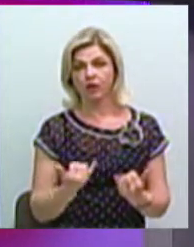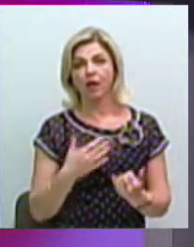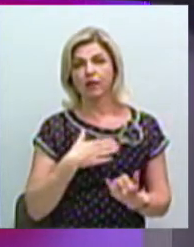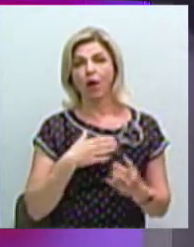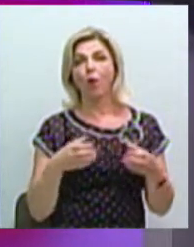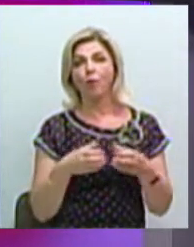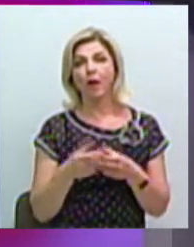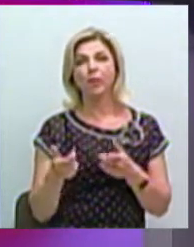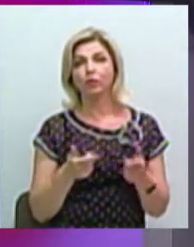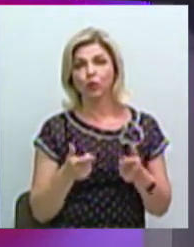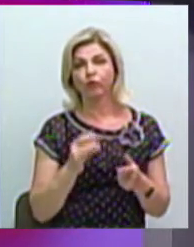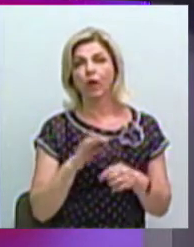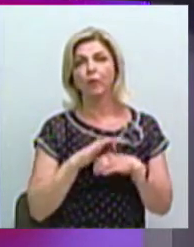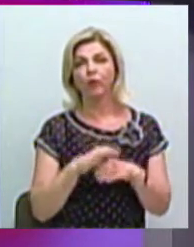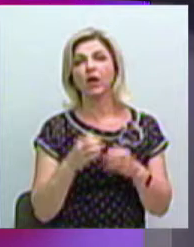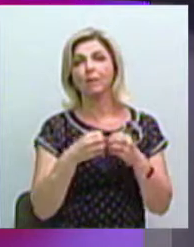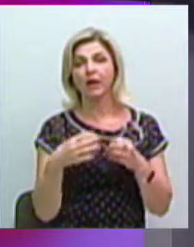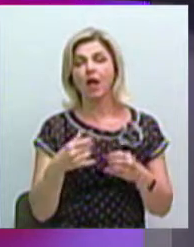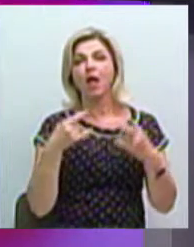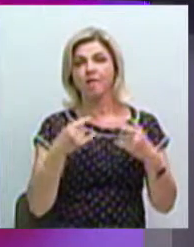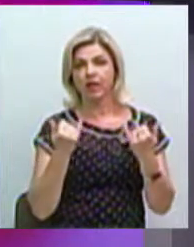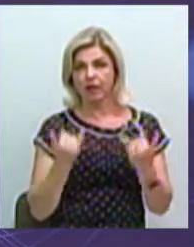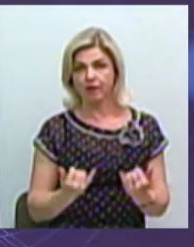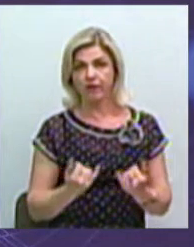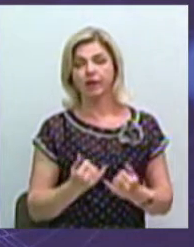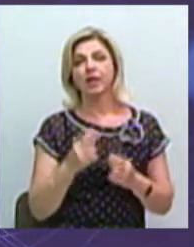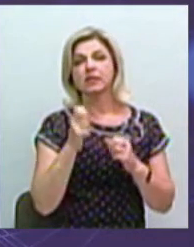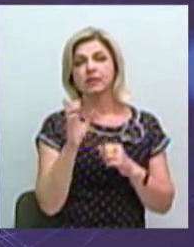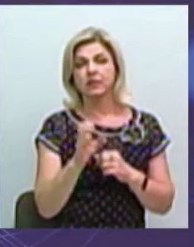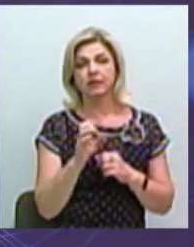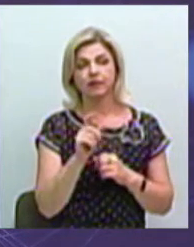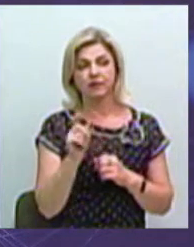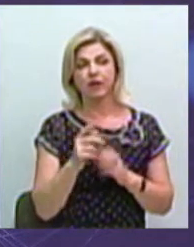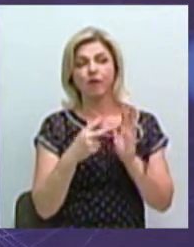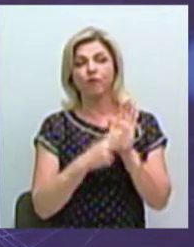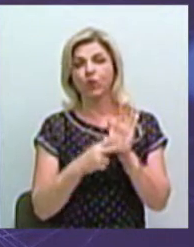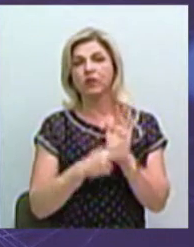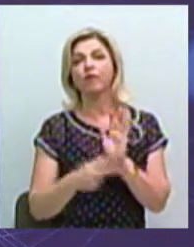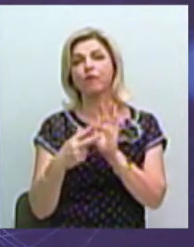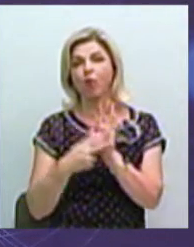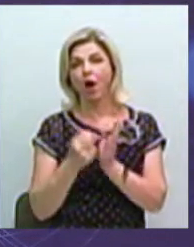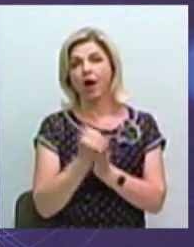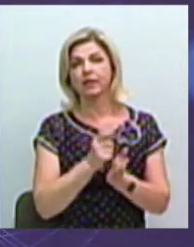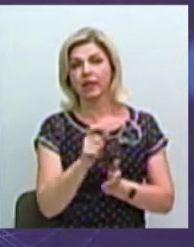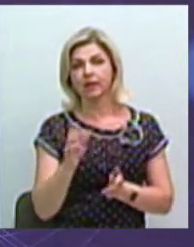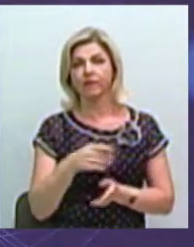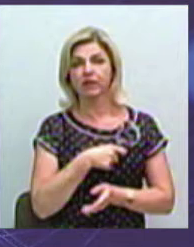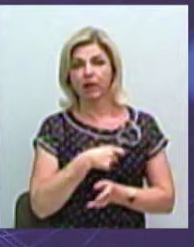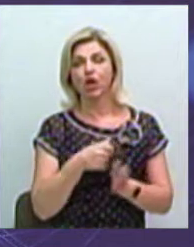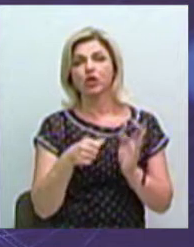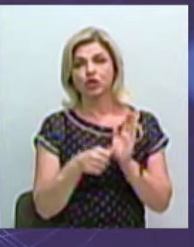наша команда підготувала та провела 15 прямих ефірів. З 88 кандидатів, народні депутати